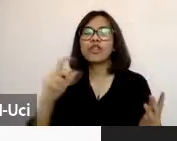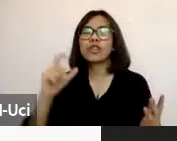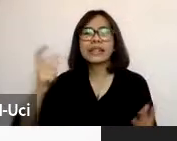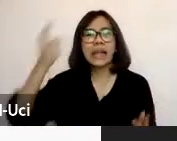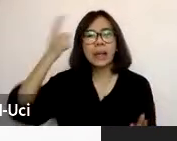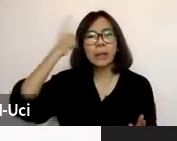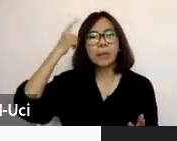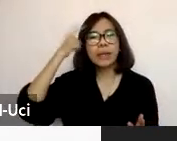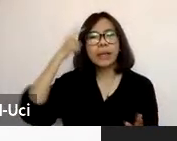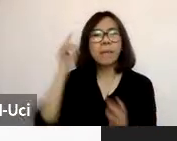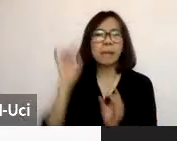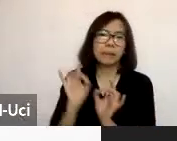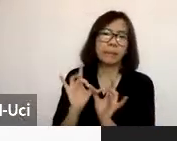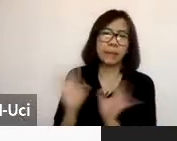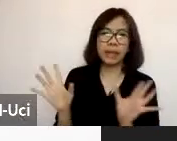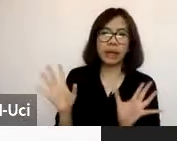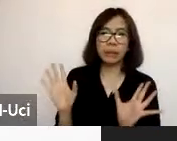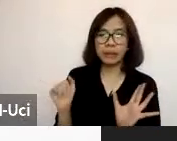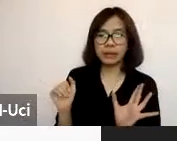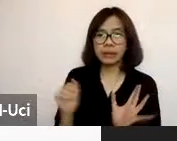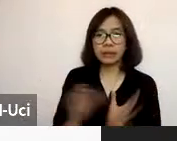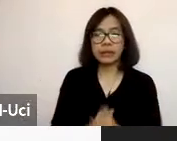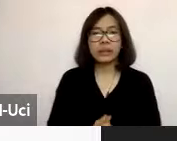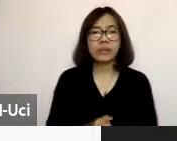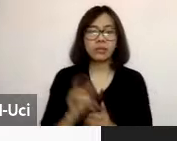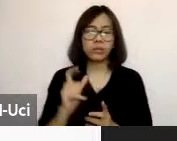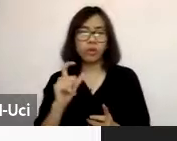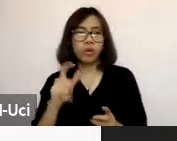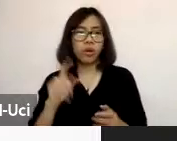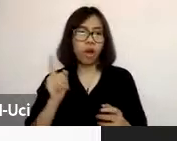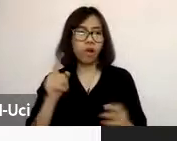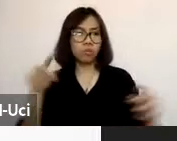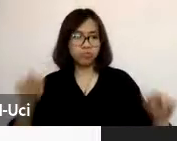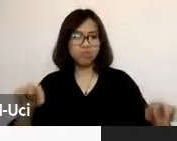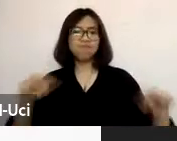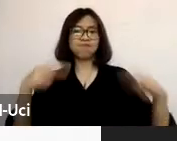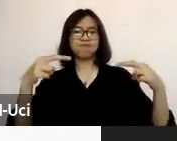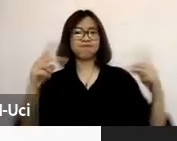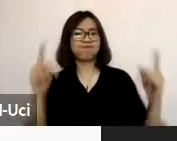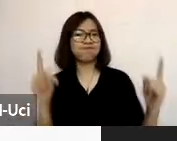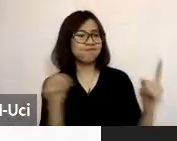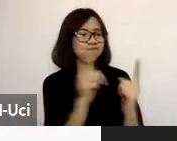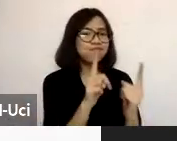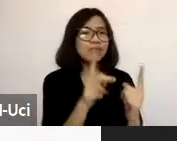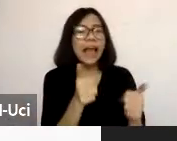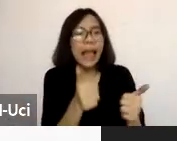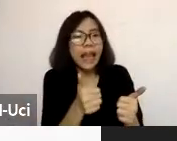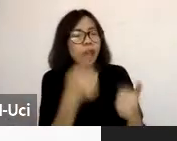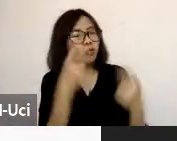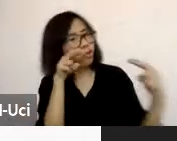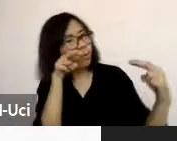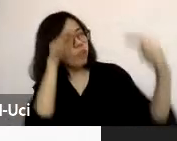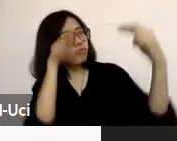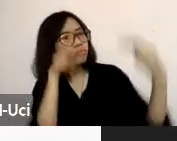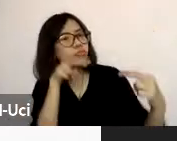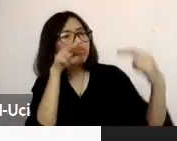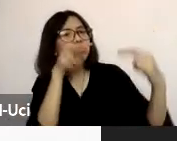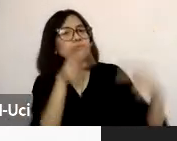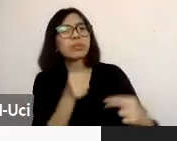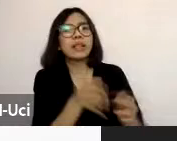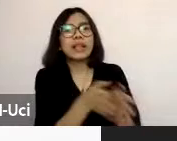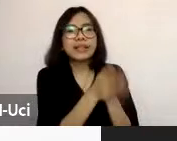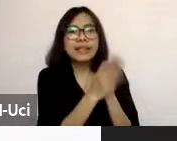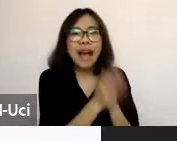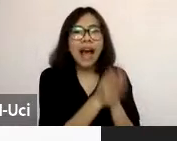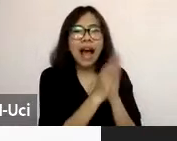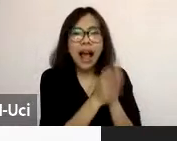Jadi kalau apa bertatap muka itu bisa bersalaman bisa melihat eh